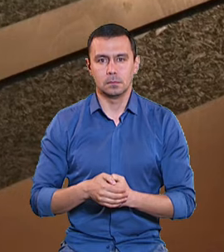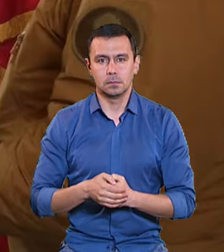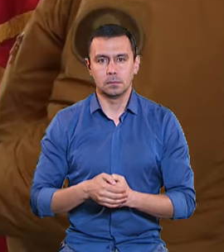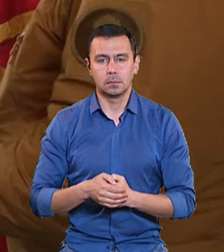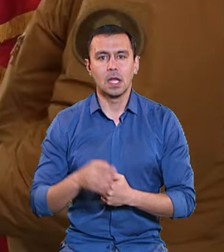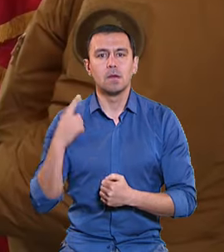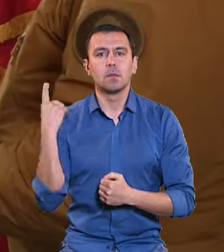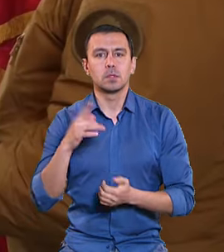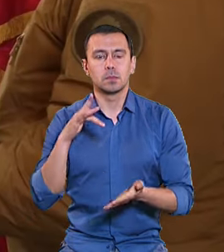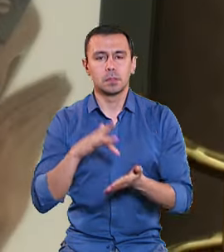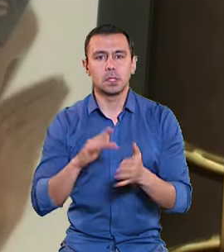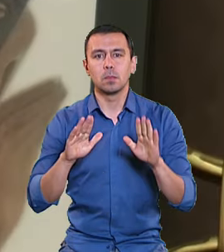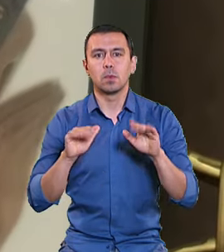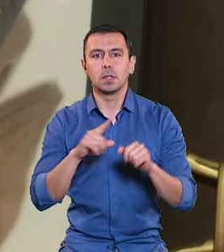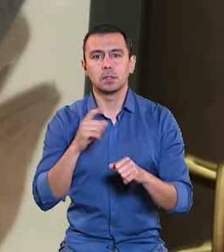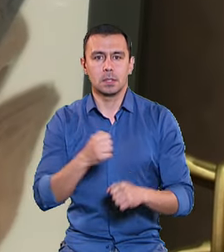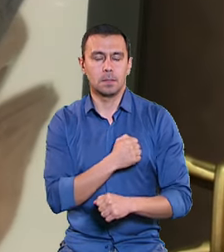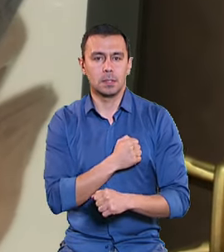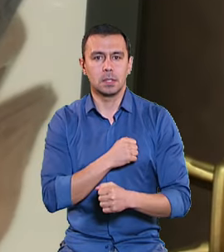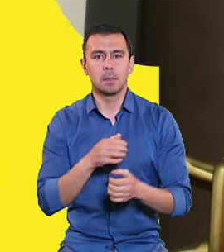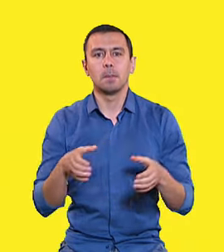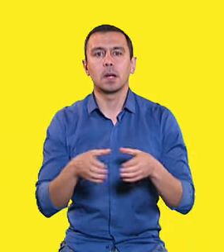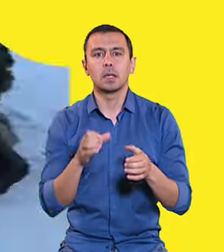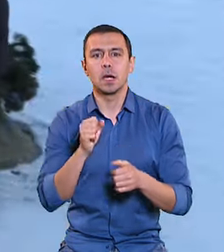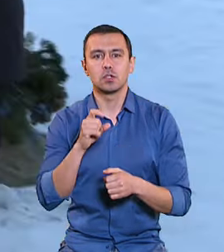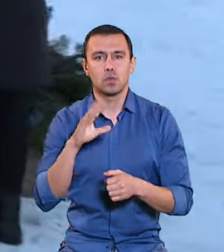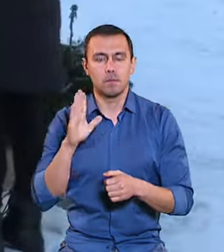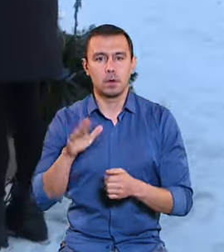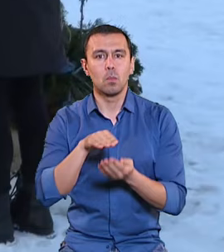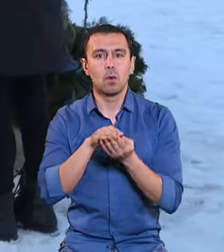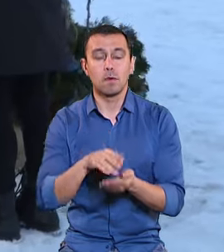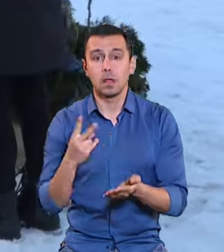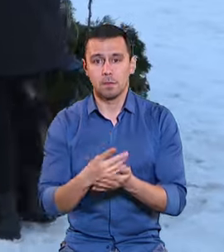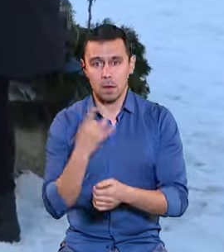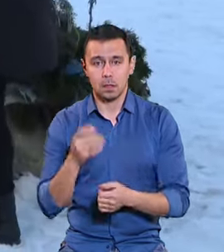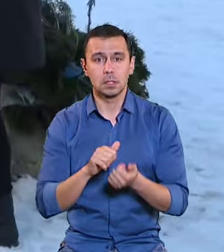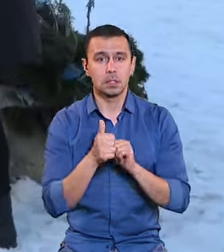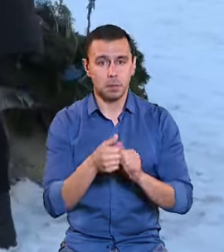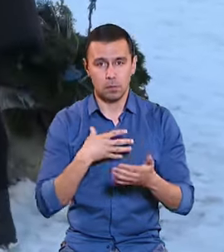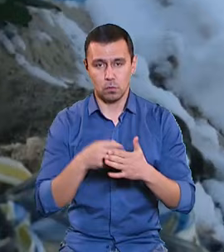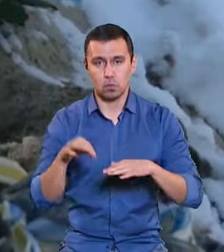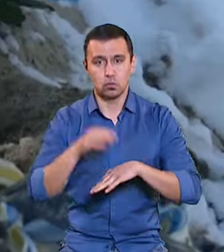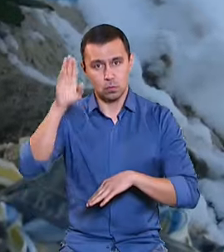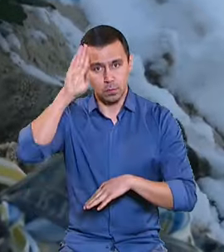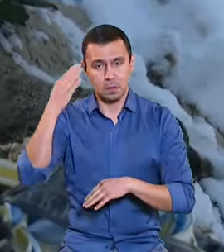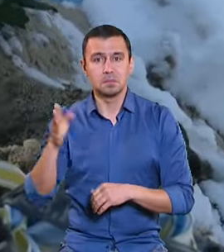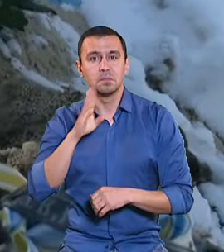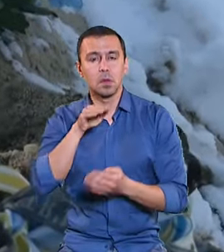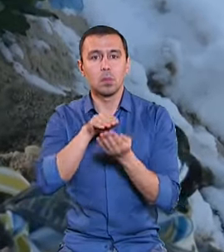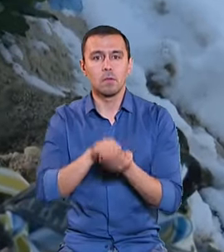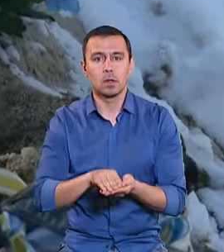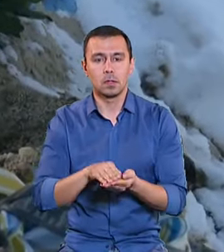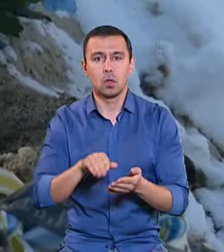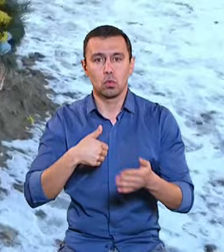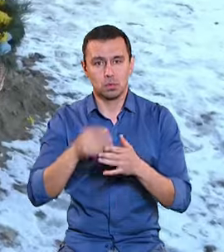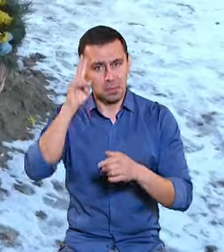В обласному центрі попрощались із бійцем бригади «Азов». Поховали двічі. Замість свого чоловіка славучанка восени поховала